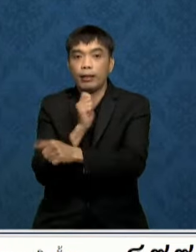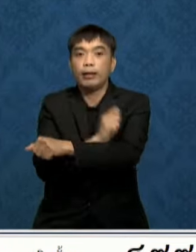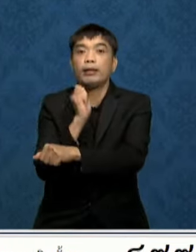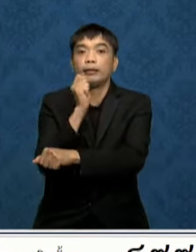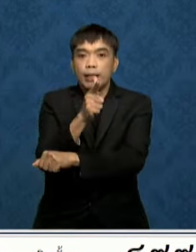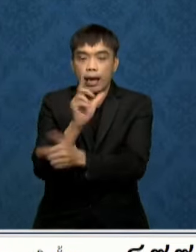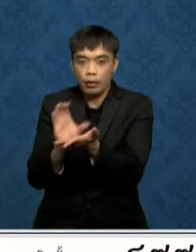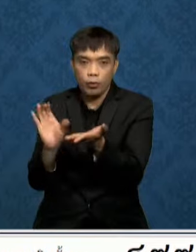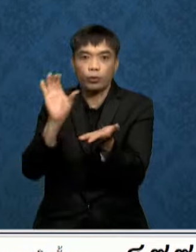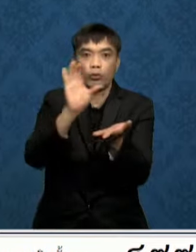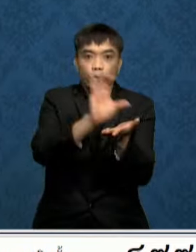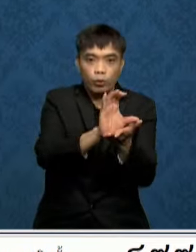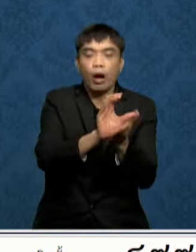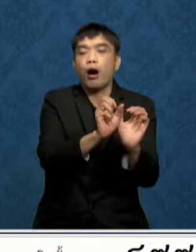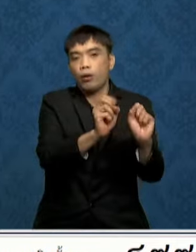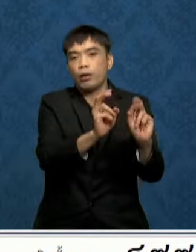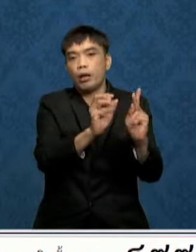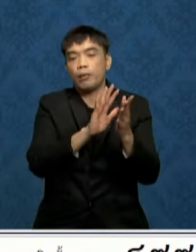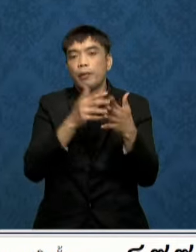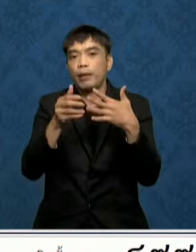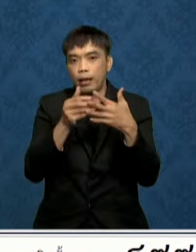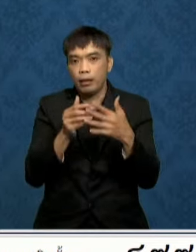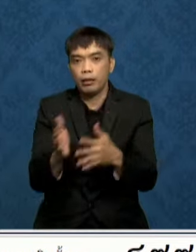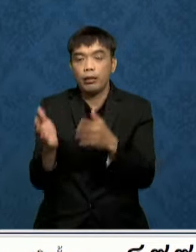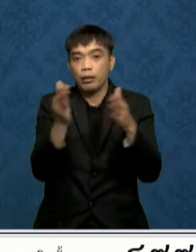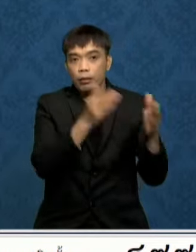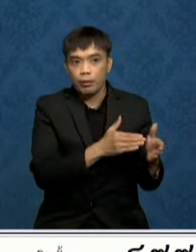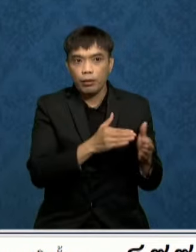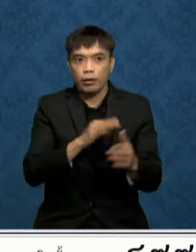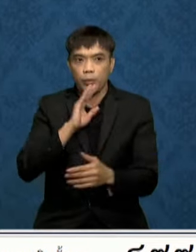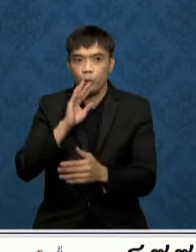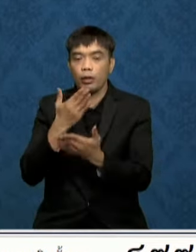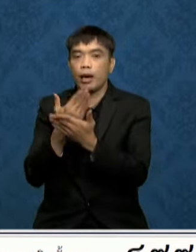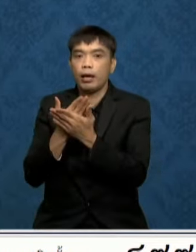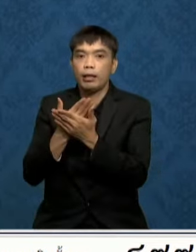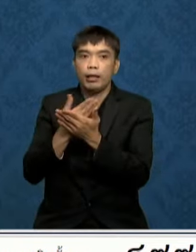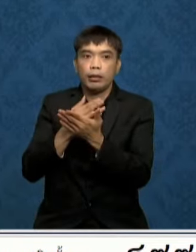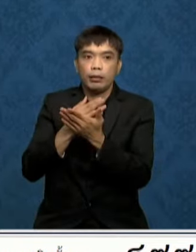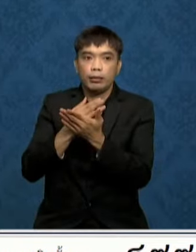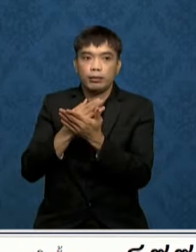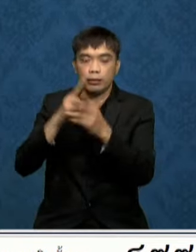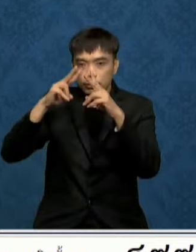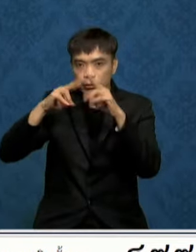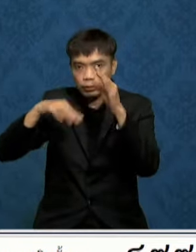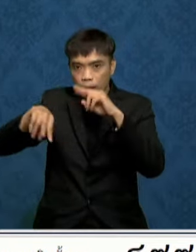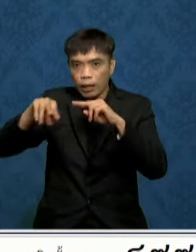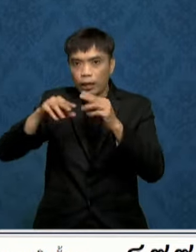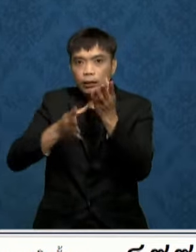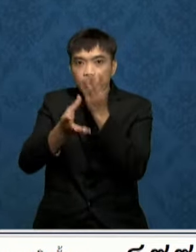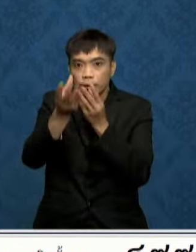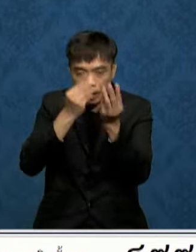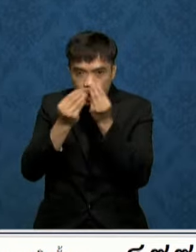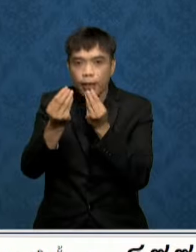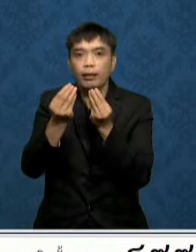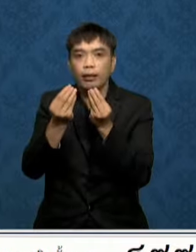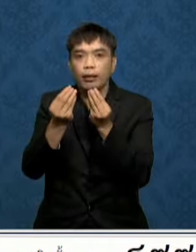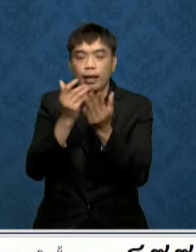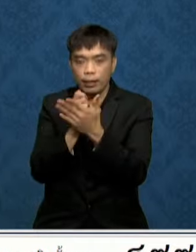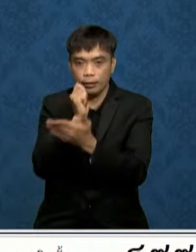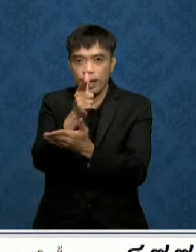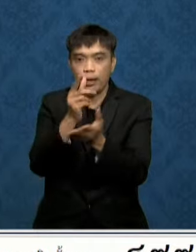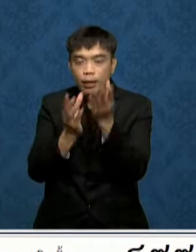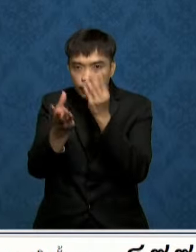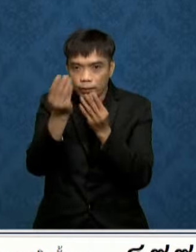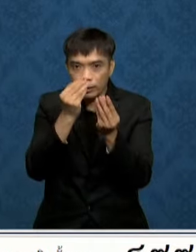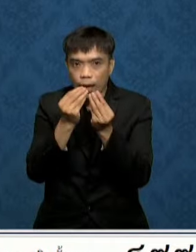พอตีความได้ค่าพาหนะและการบำรุงรักษาอือันนี้เริ่มไม่ค่อยมั่นใจค่าใช้จ่ายในการศึกษาก็อาจจะใช่ค่ะแต่